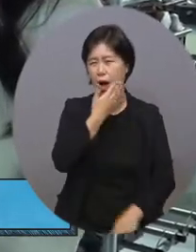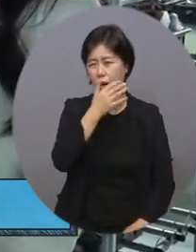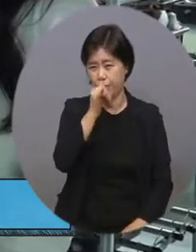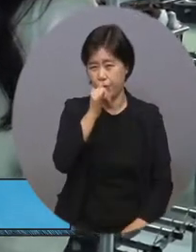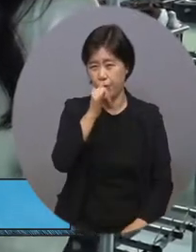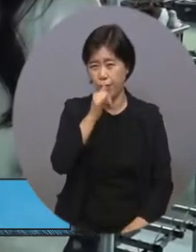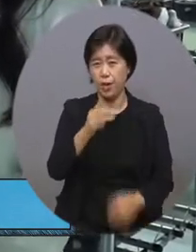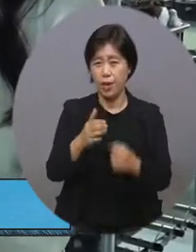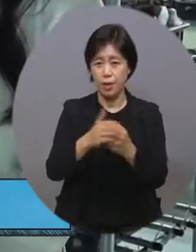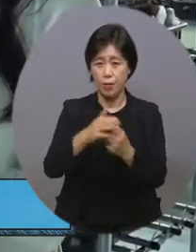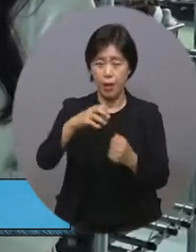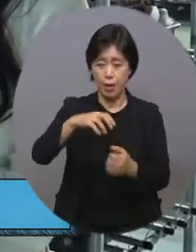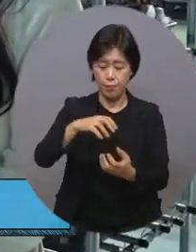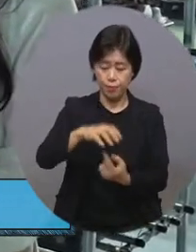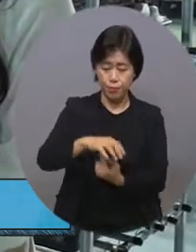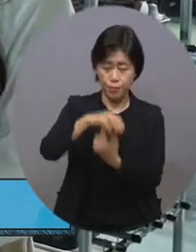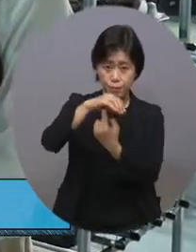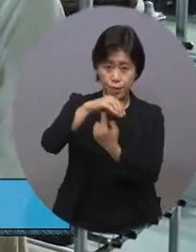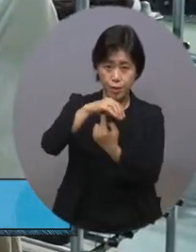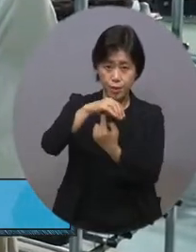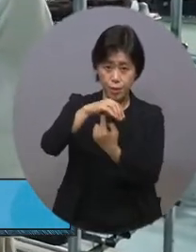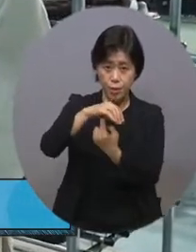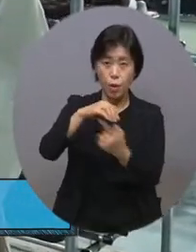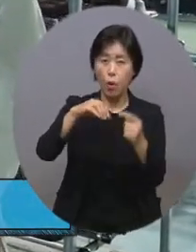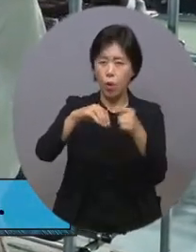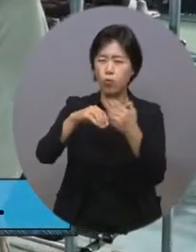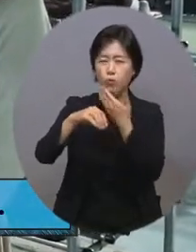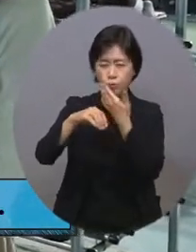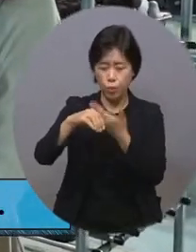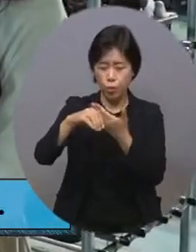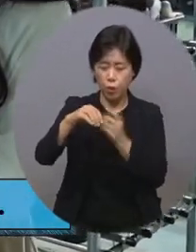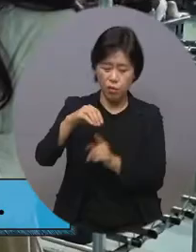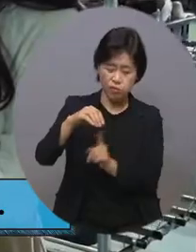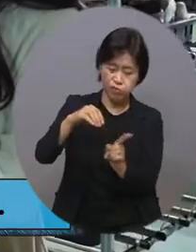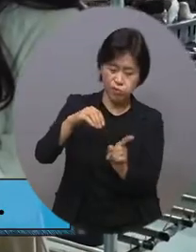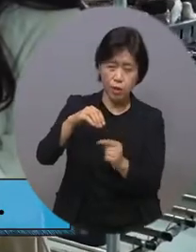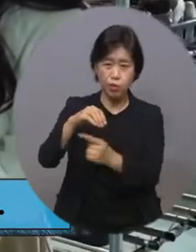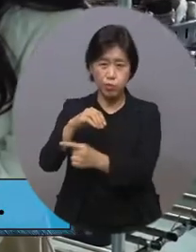자라는 버섯을 제거한다든지 네. 또는